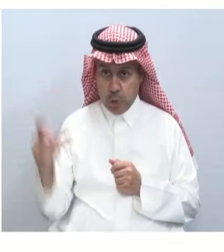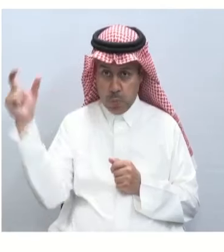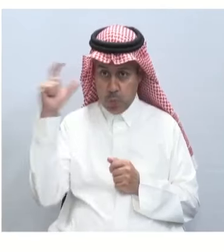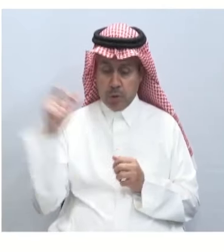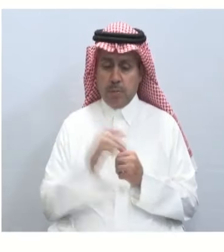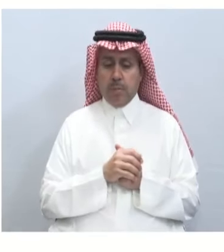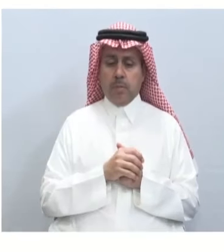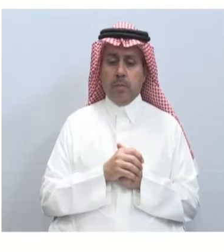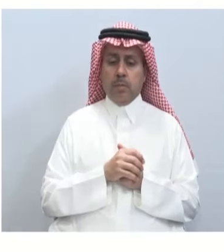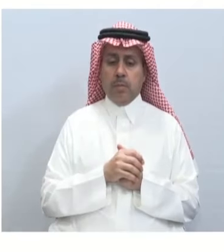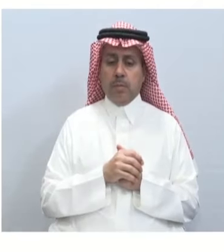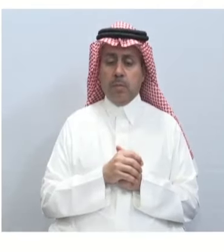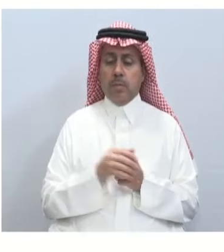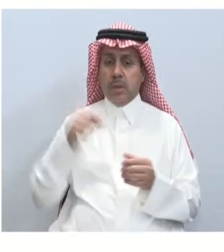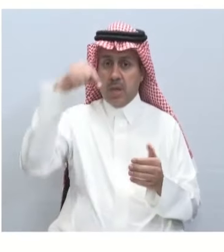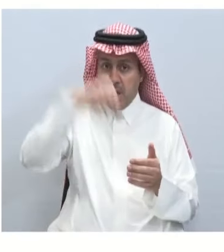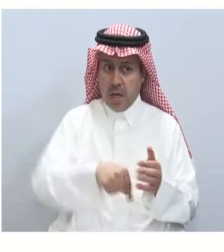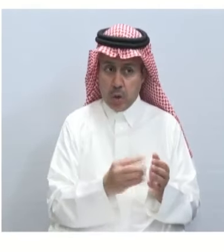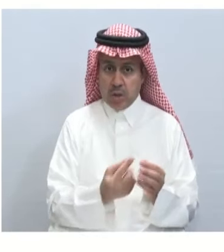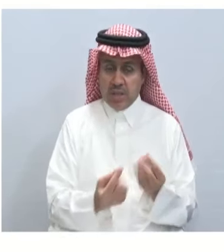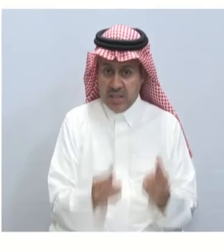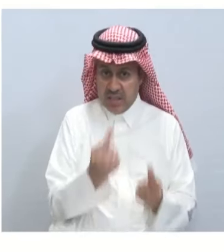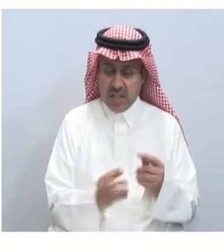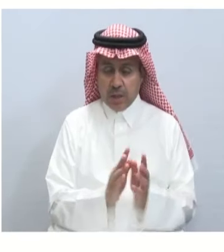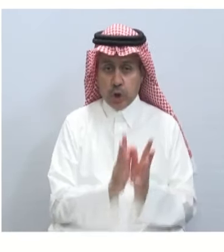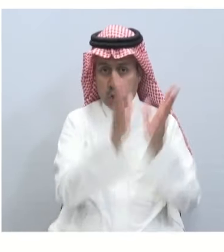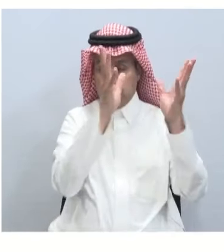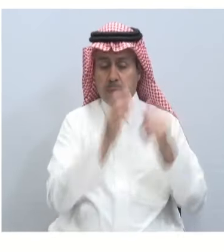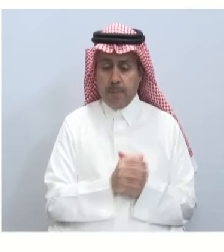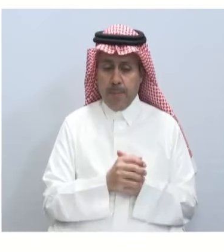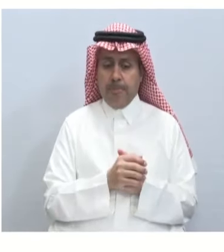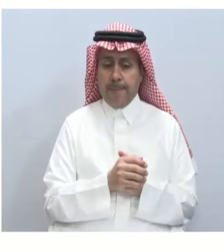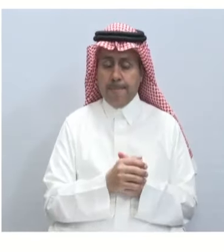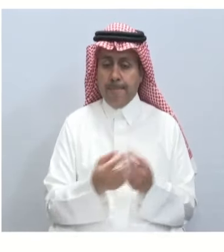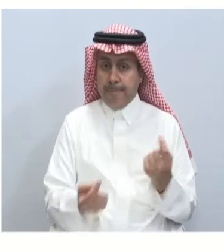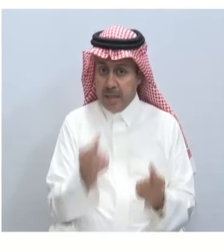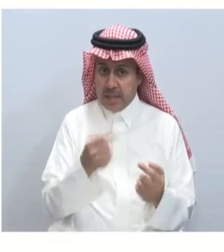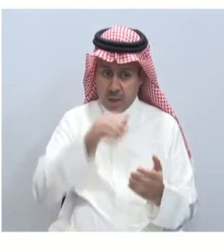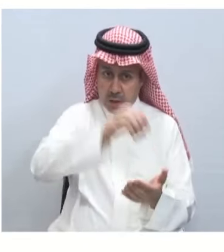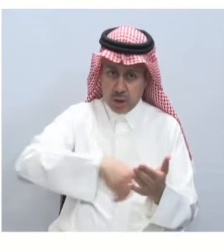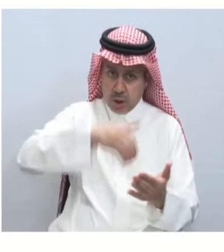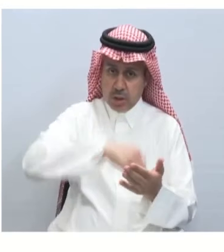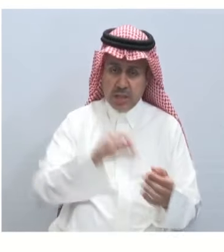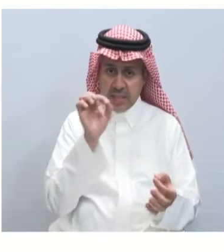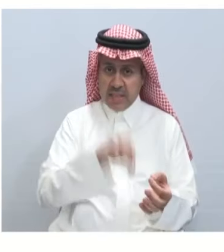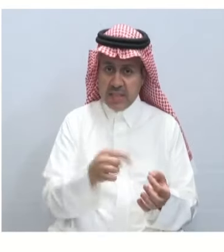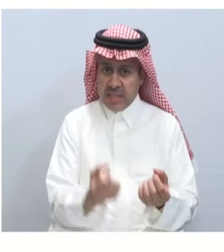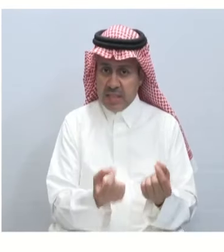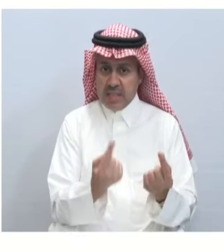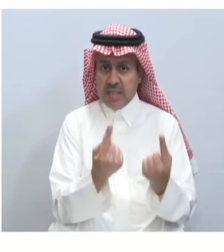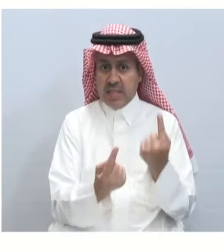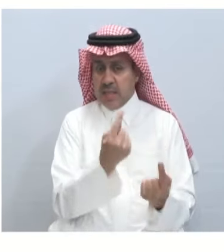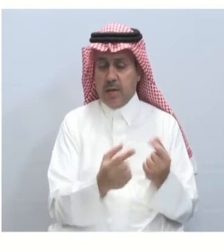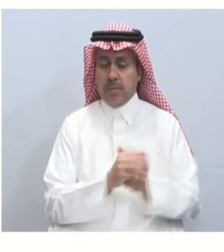مسلم يغرس غرسا او يزرع زرعا